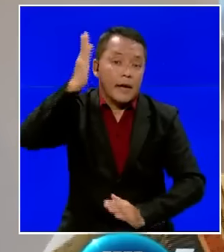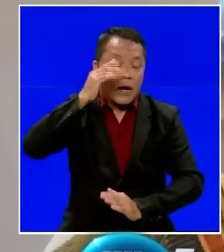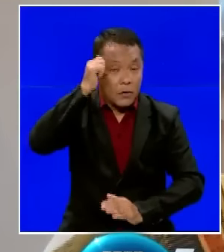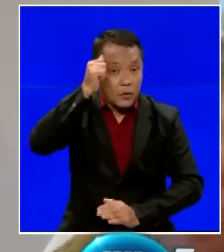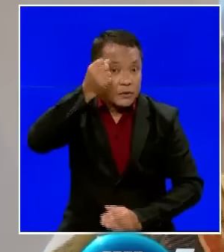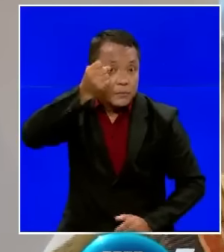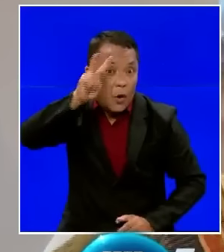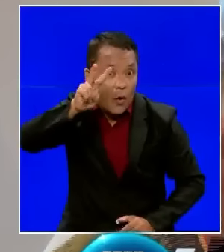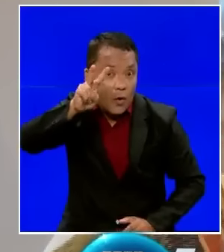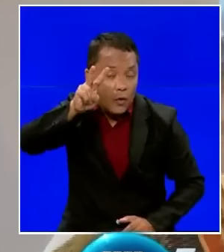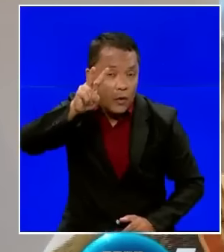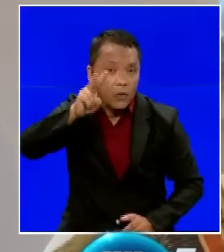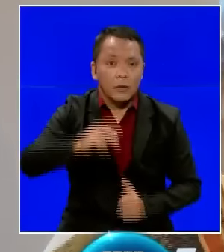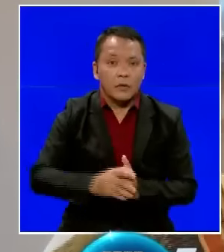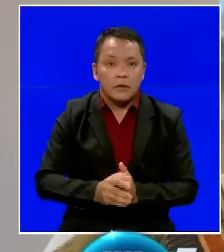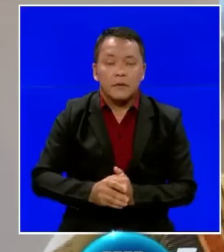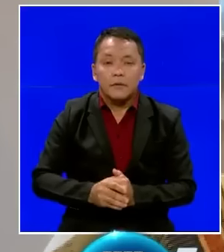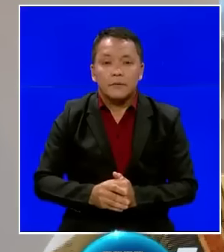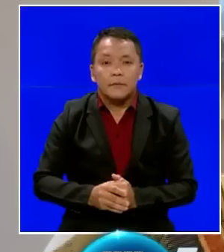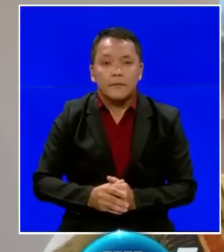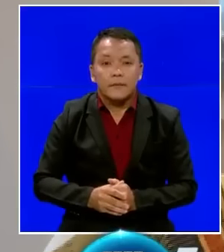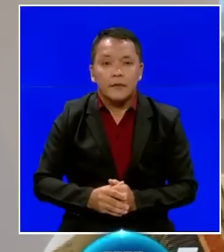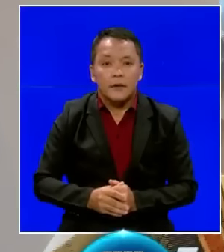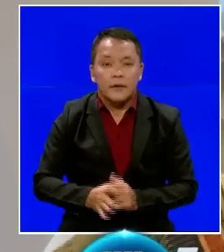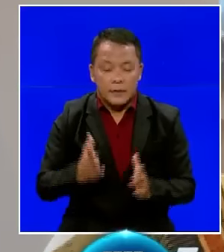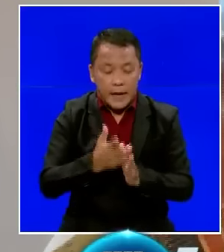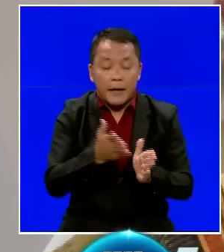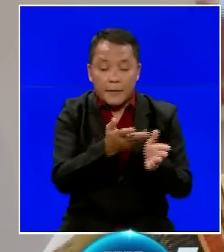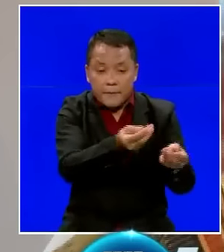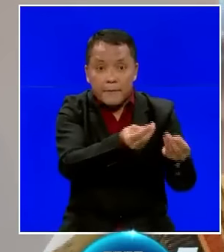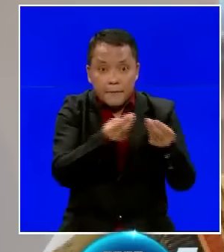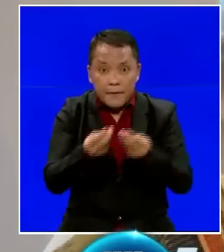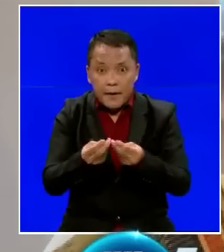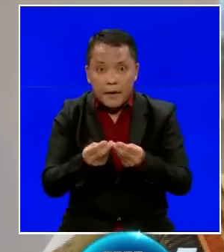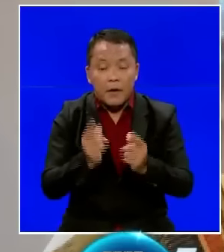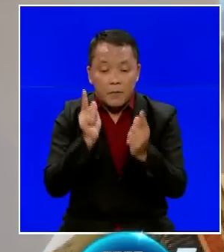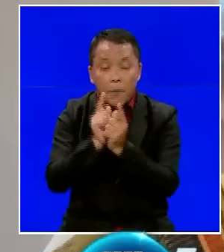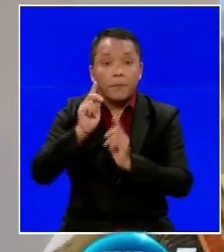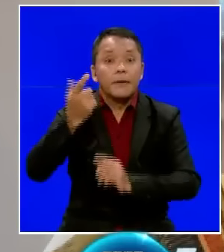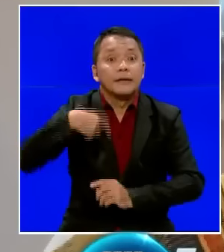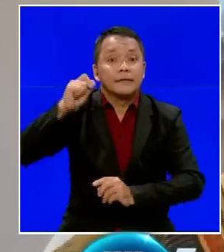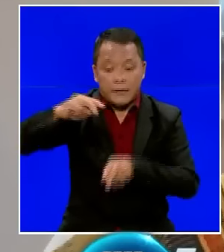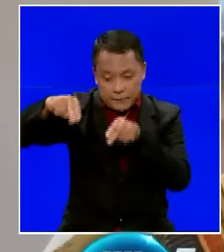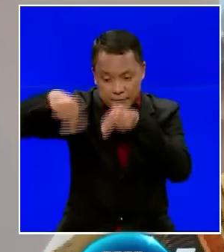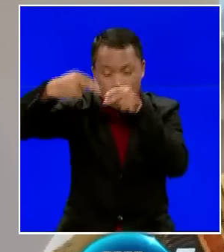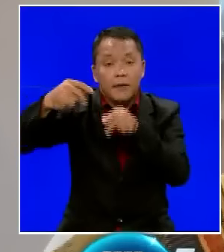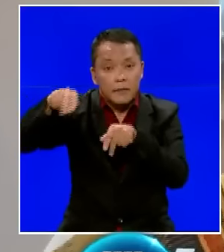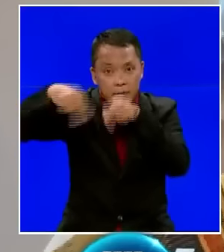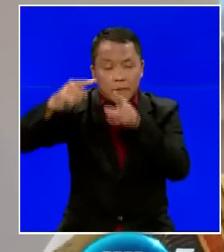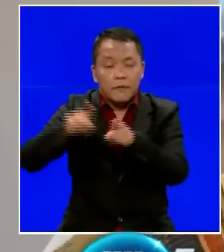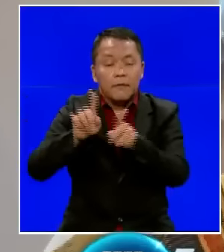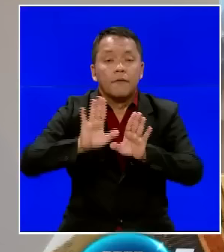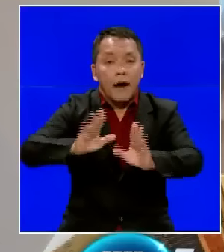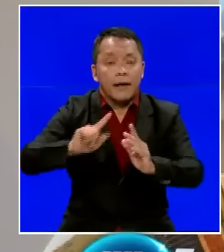12วันก็ใช้เบิกตัวแล้วก็มาปรากฏต่อศาลที่ทำทุกวันนี้แต่การครั้ง